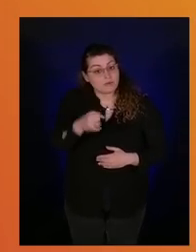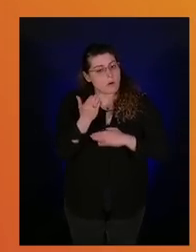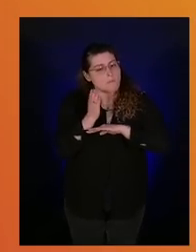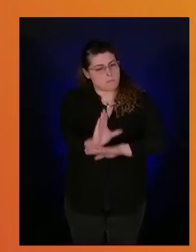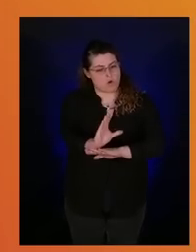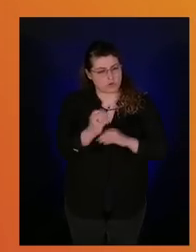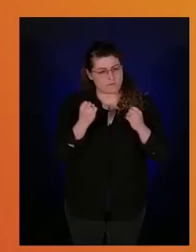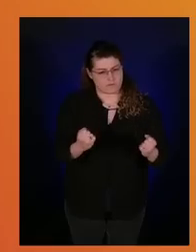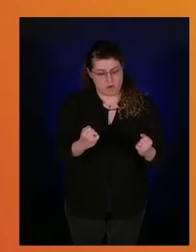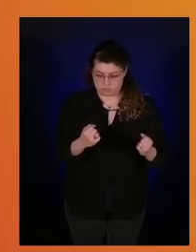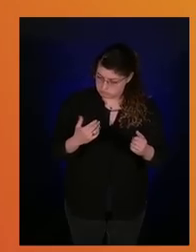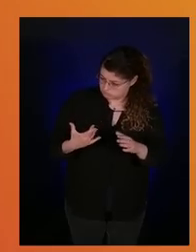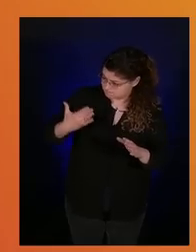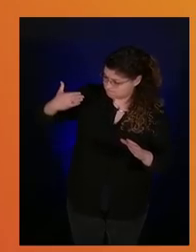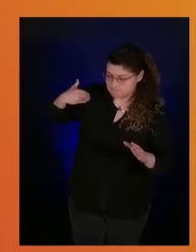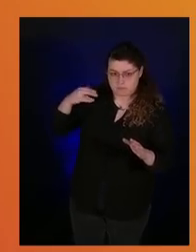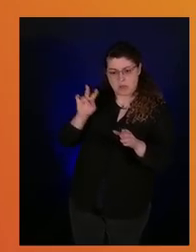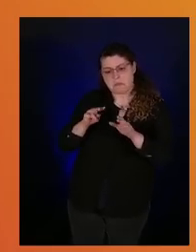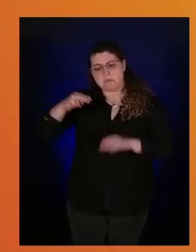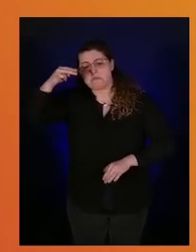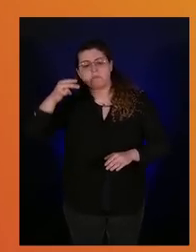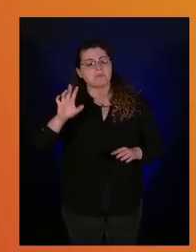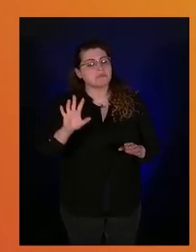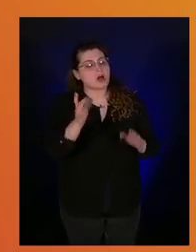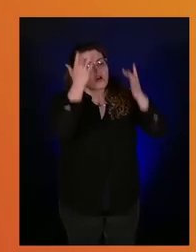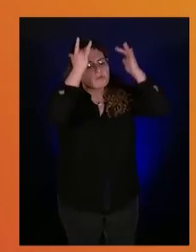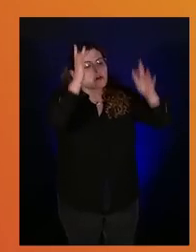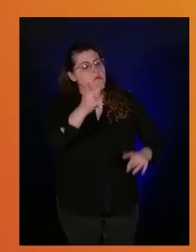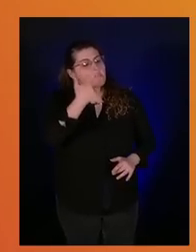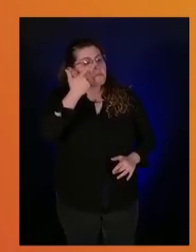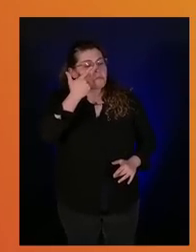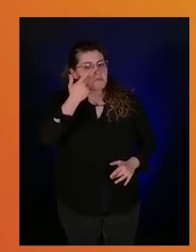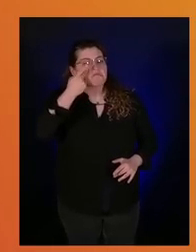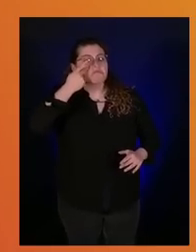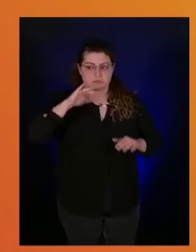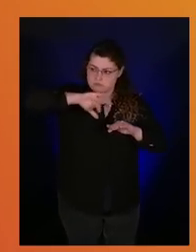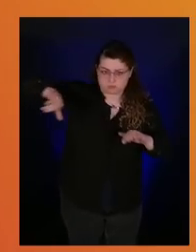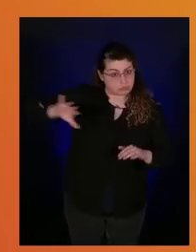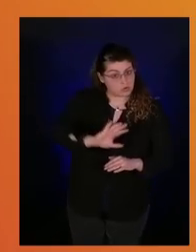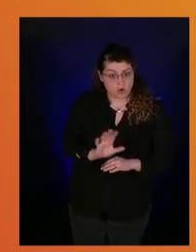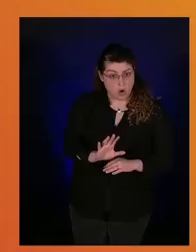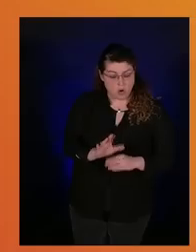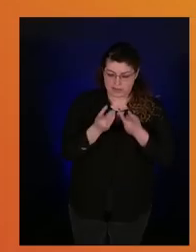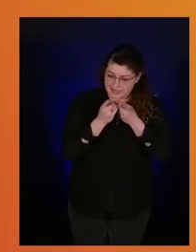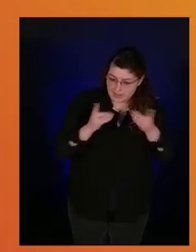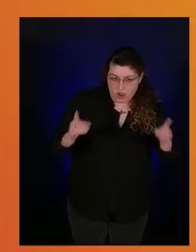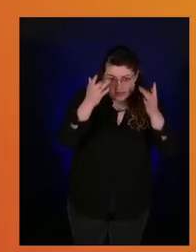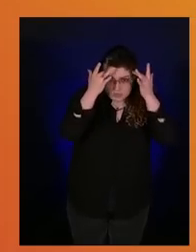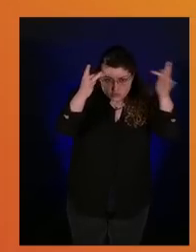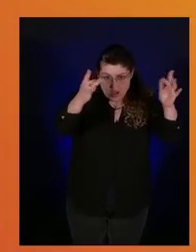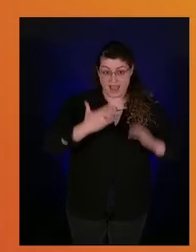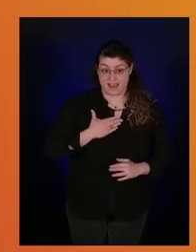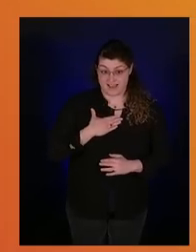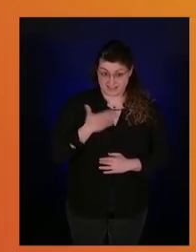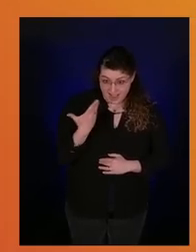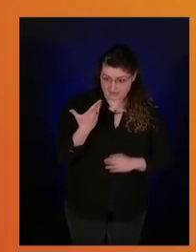volonté de rompre avec une vision élitiste de la culture. Il n'y a de démocratie culturelle que par le